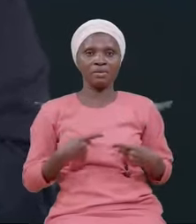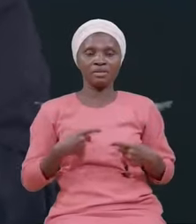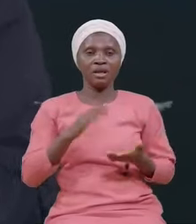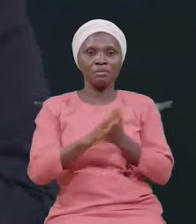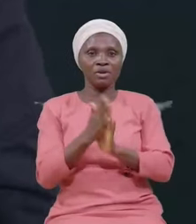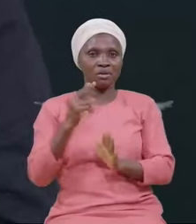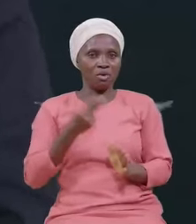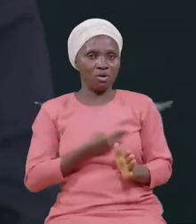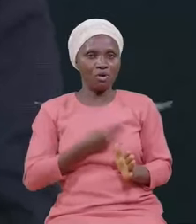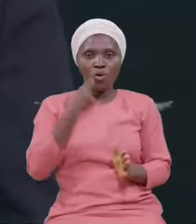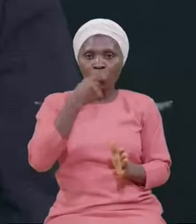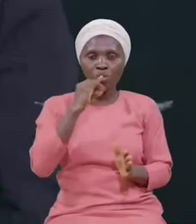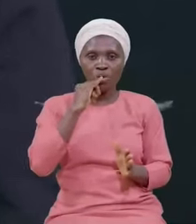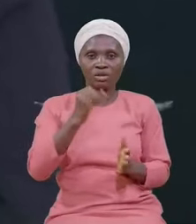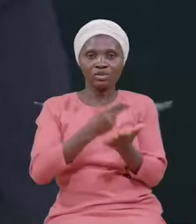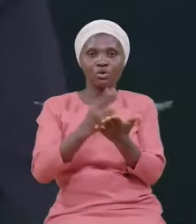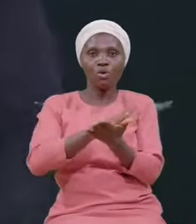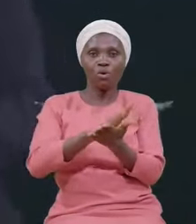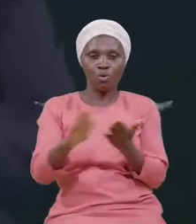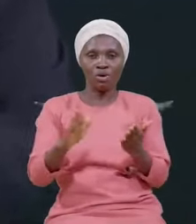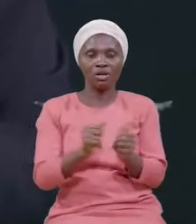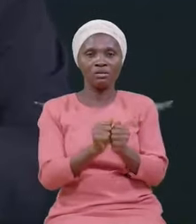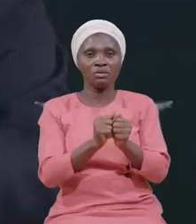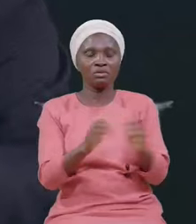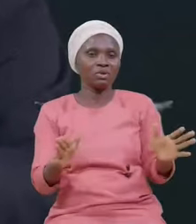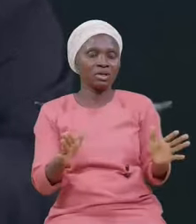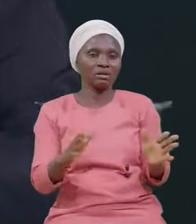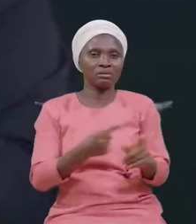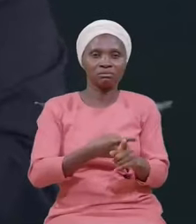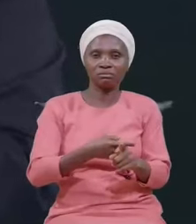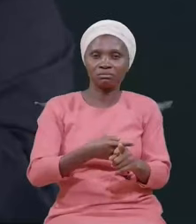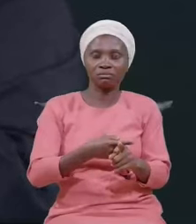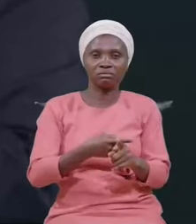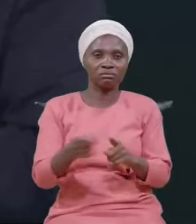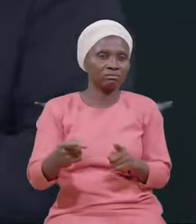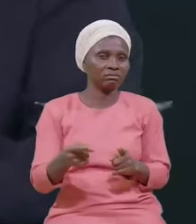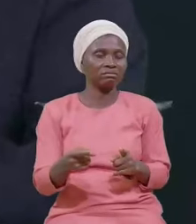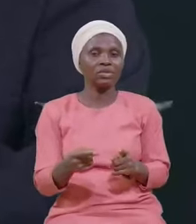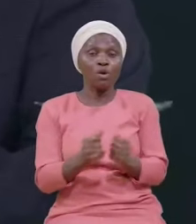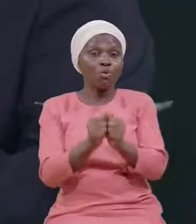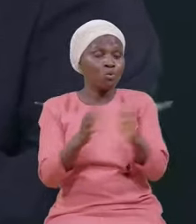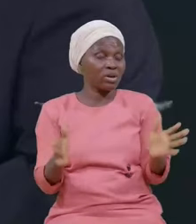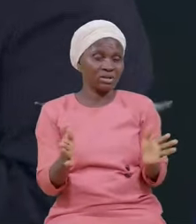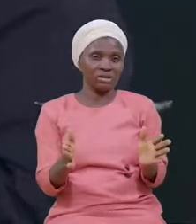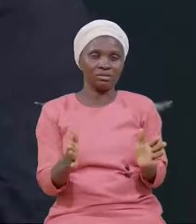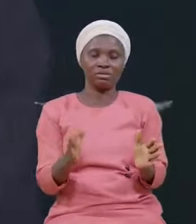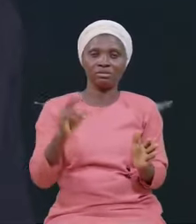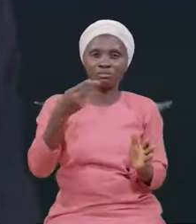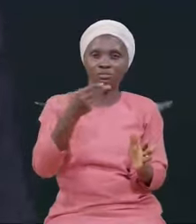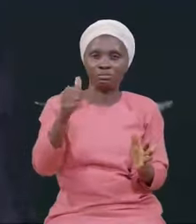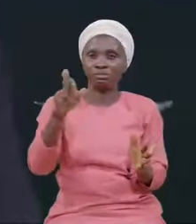un souverain sacrificateur comme lui nous convenait, qui est saint, innocent, sans